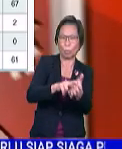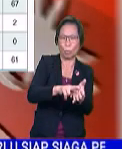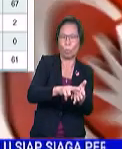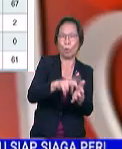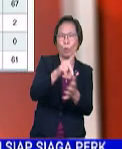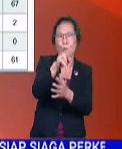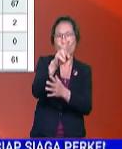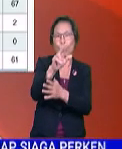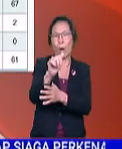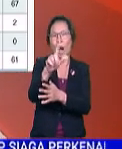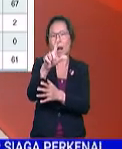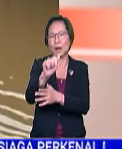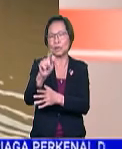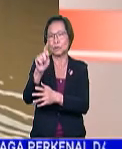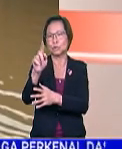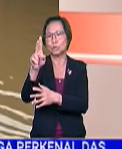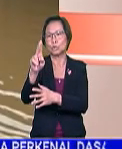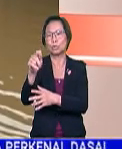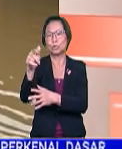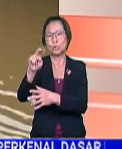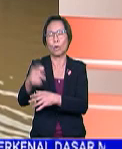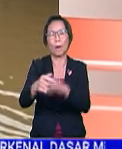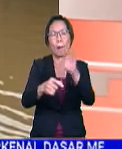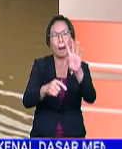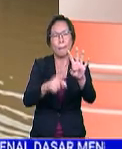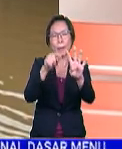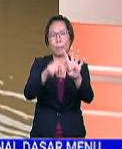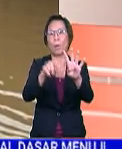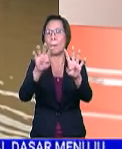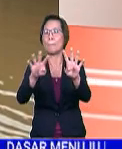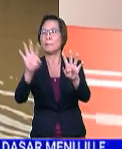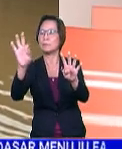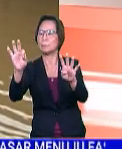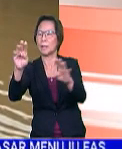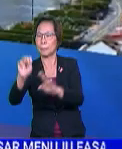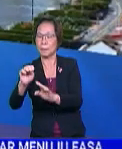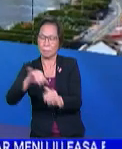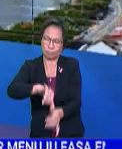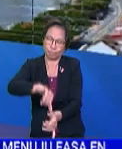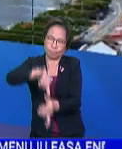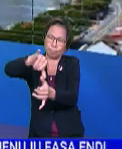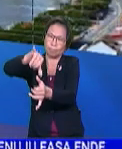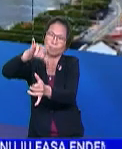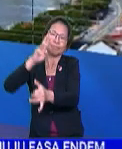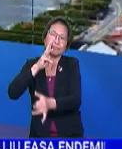Kuala Tutong pada paras 4.49 meter.